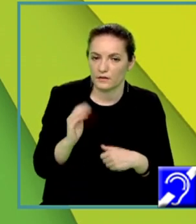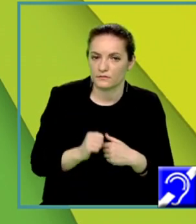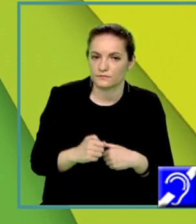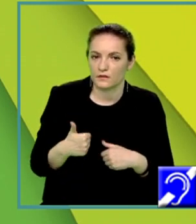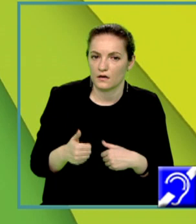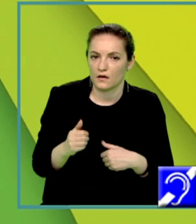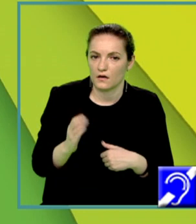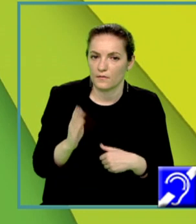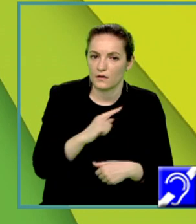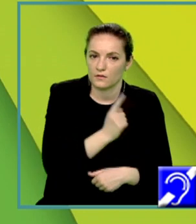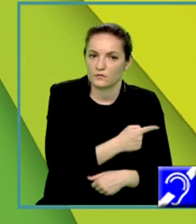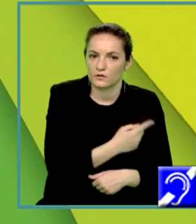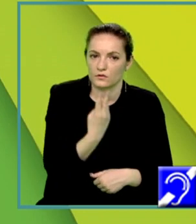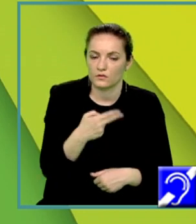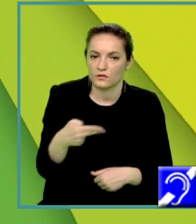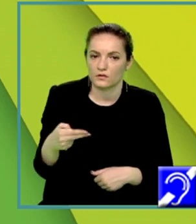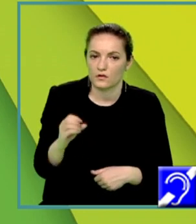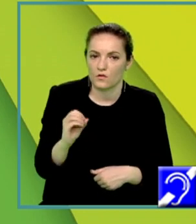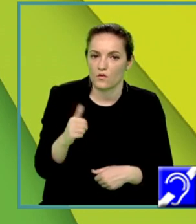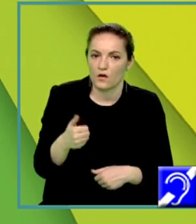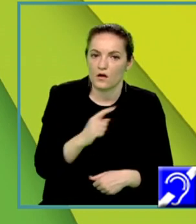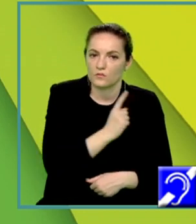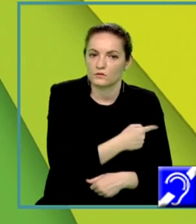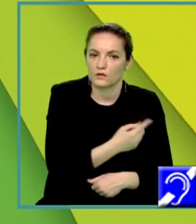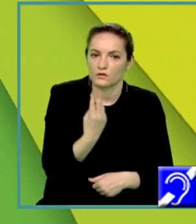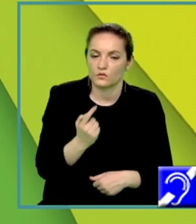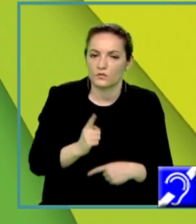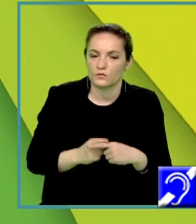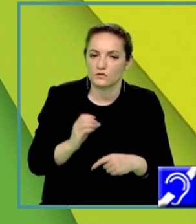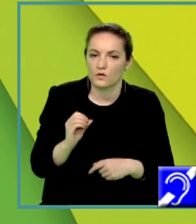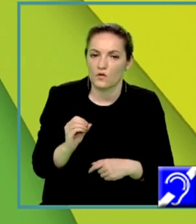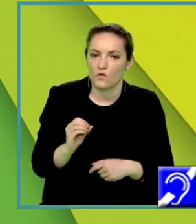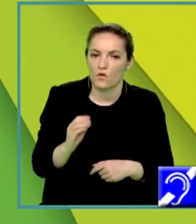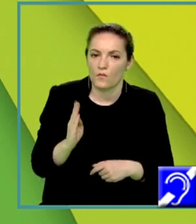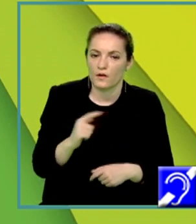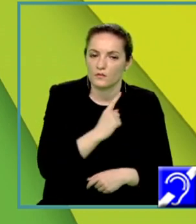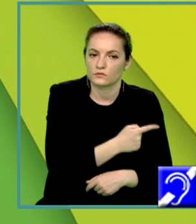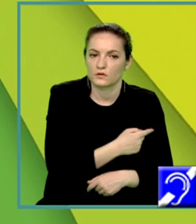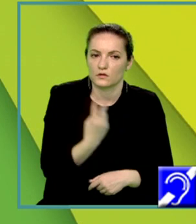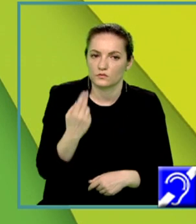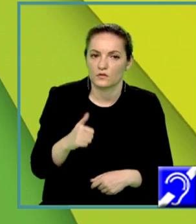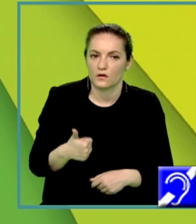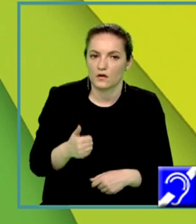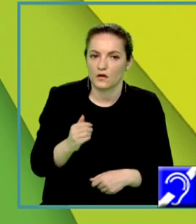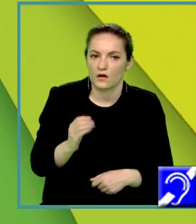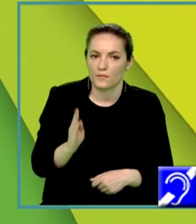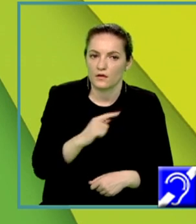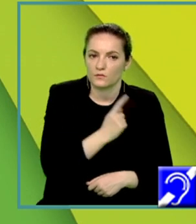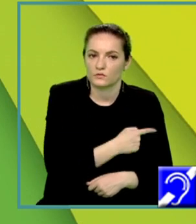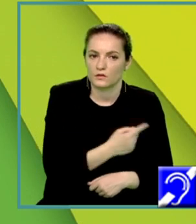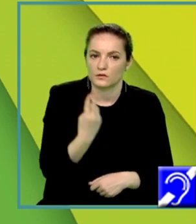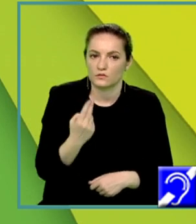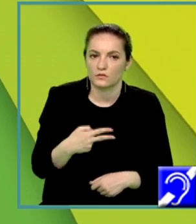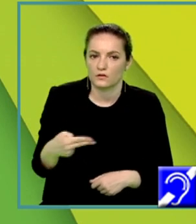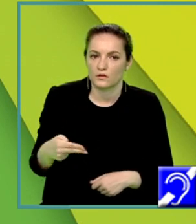AB pătrat va fi egal cu OA pătrat plus OB pătrat și înlocuind, AB pătrat va fi egal cu 25,